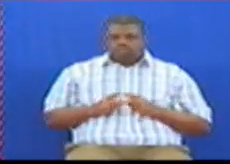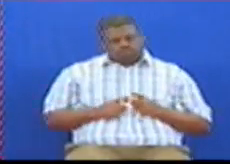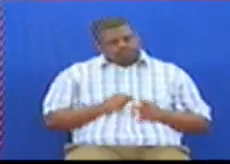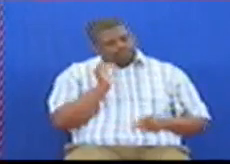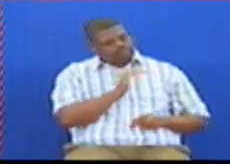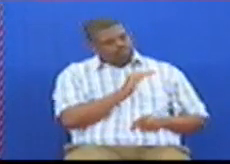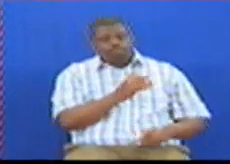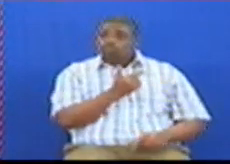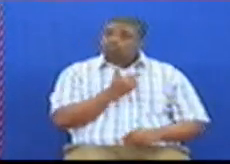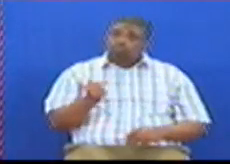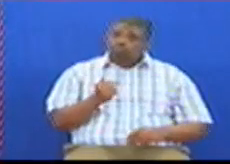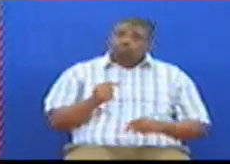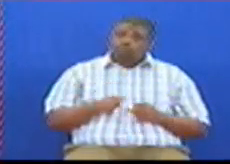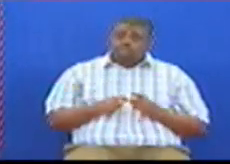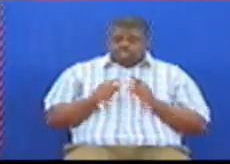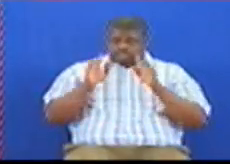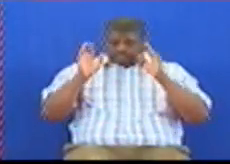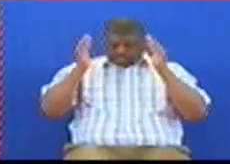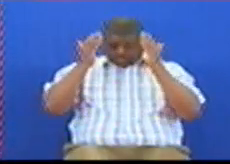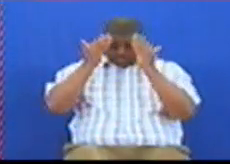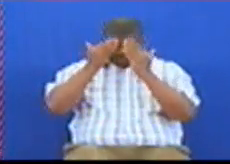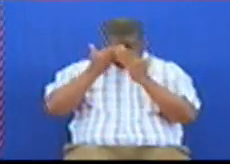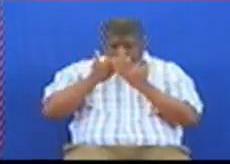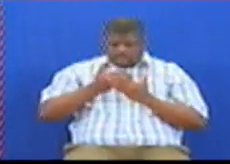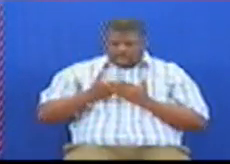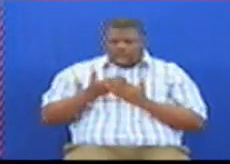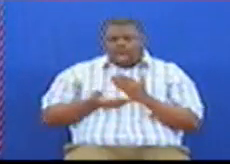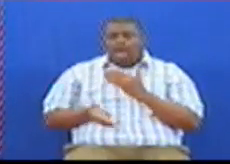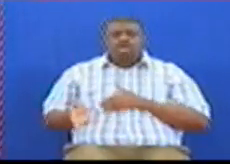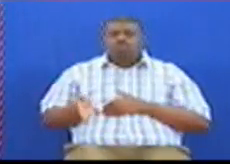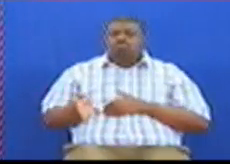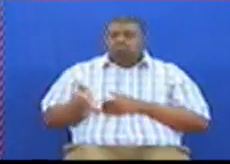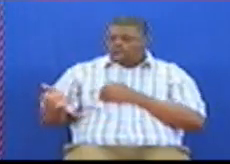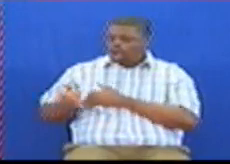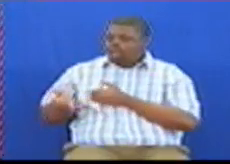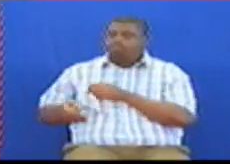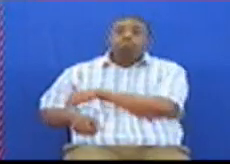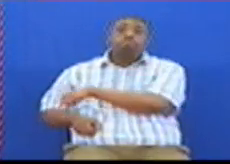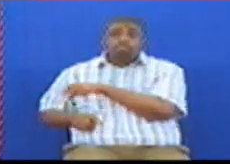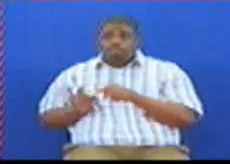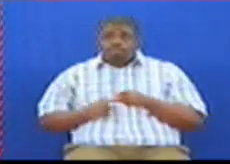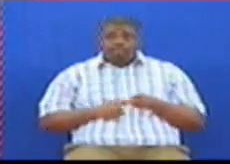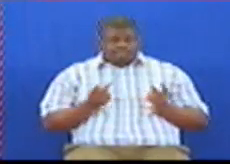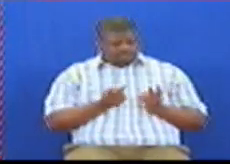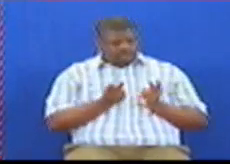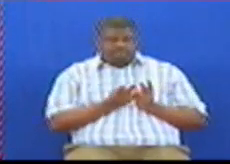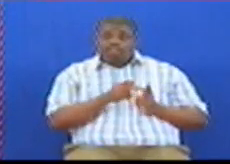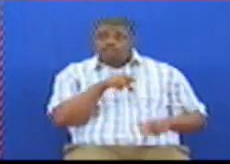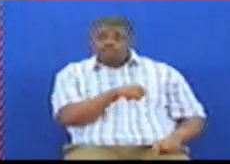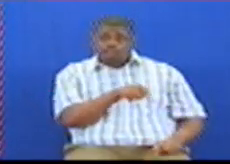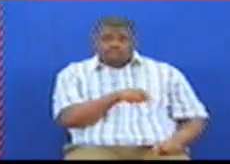tu kwamba giza linapozidi kuwa totoro kuna karibia kukucha. Lakini kitu kikubwa kingine nimshukuru sana kwa